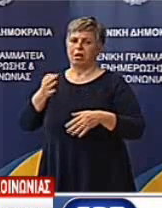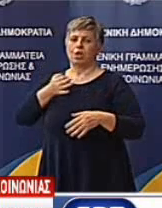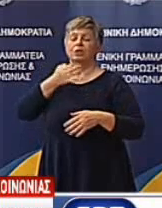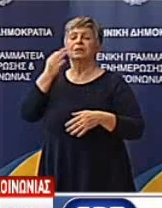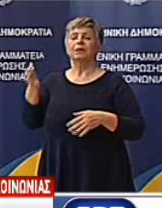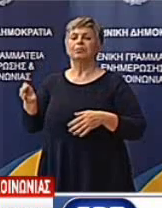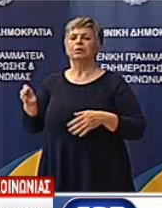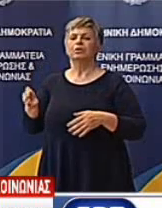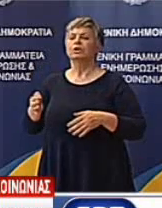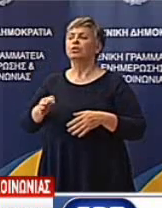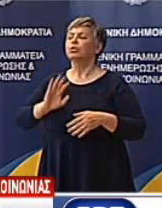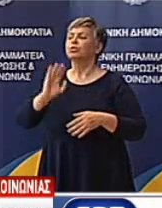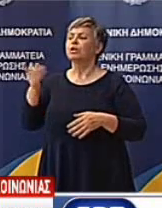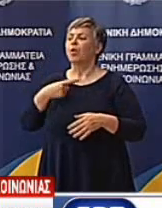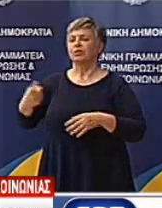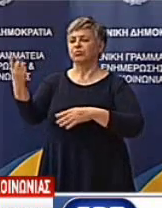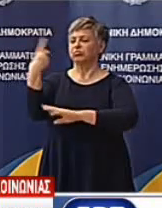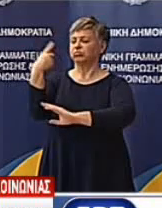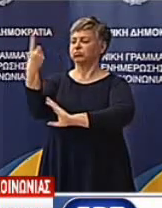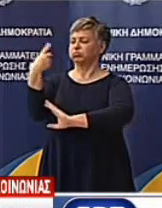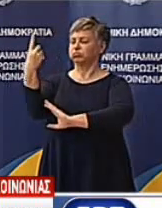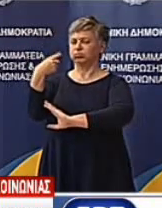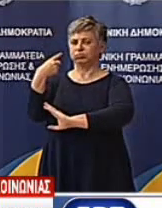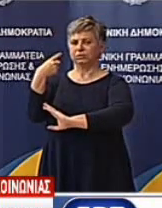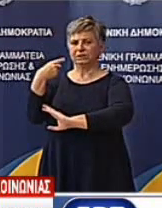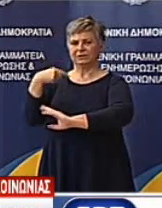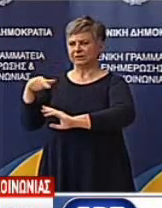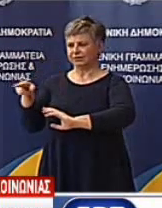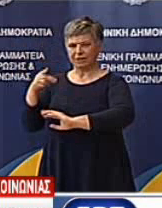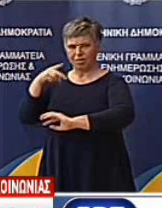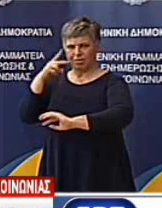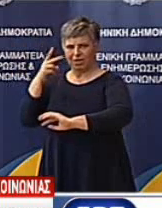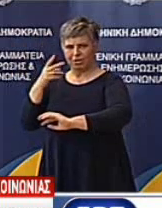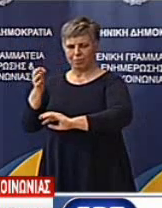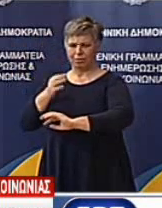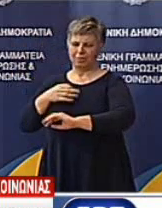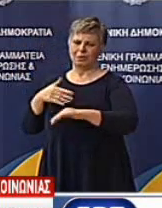ότι αυτοί οι οποίοι μας κουνάνε το δάχτυλο για όλο αυτό δεν το δικαιούνται. Οι